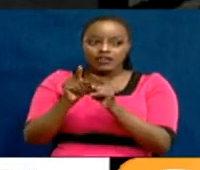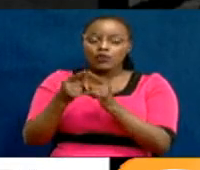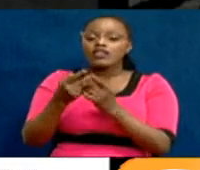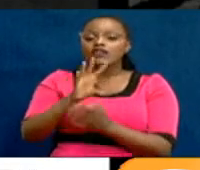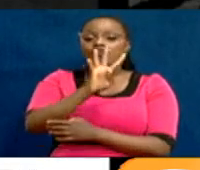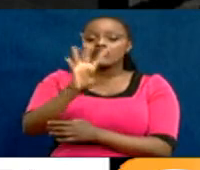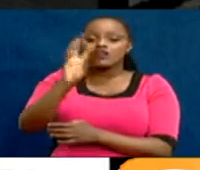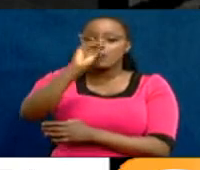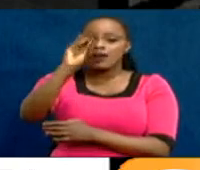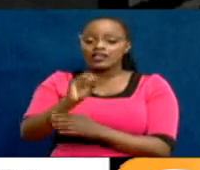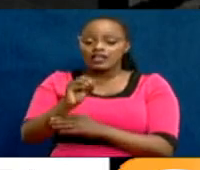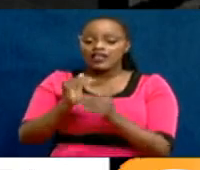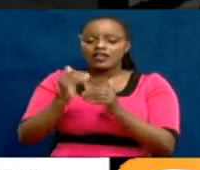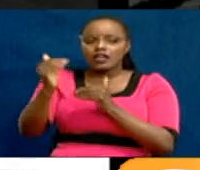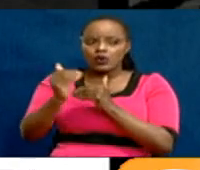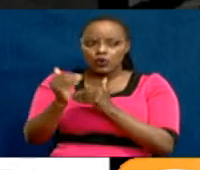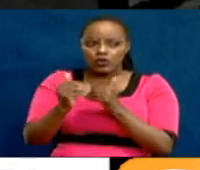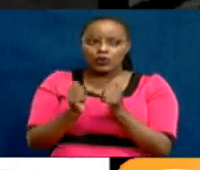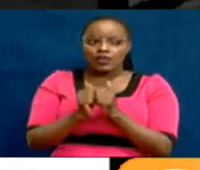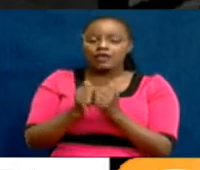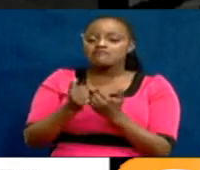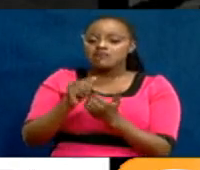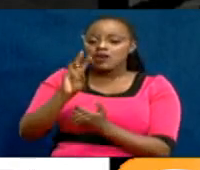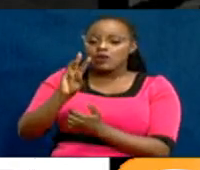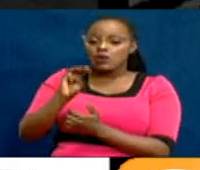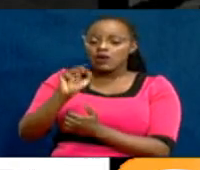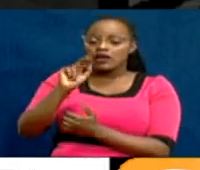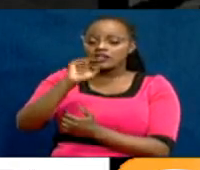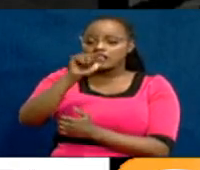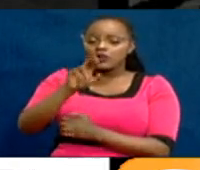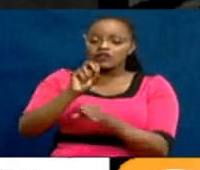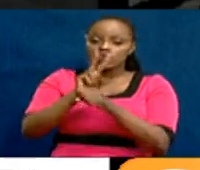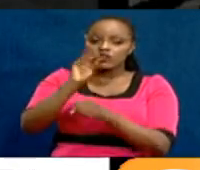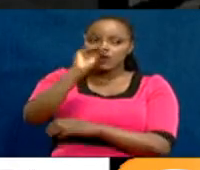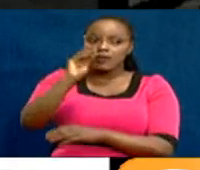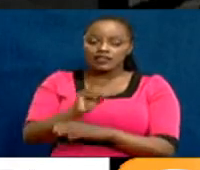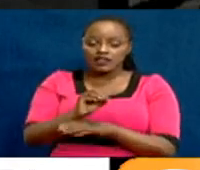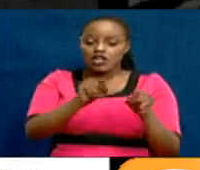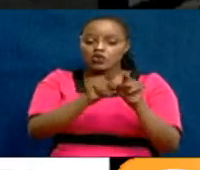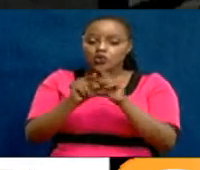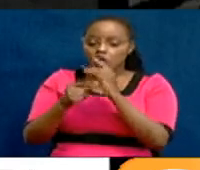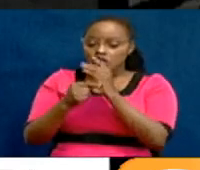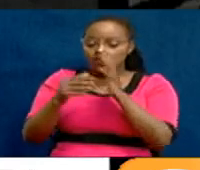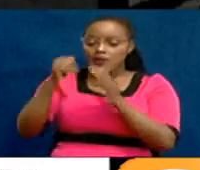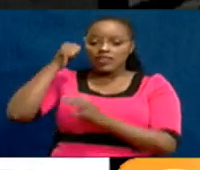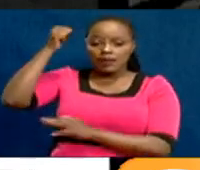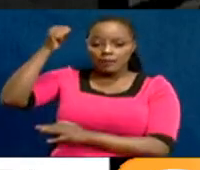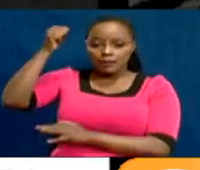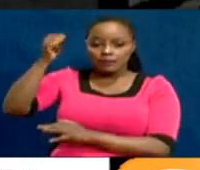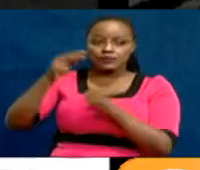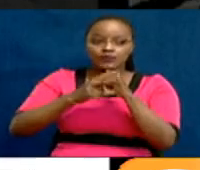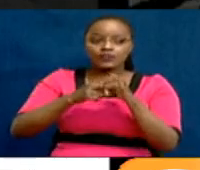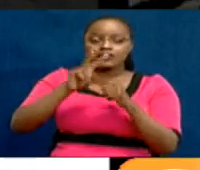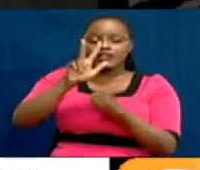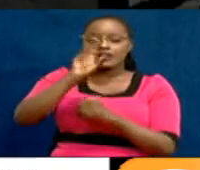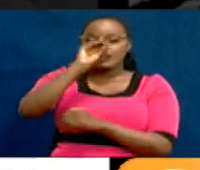kwa 44% na kufuatwa kwa karibu na Margaret Wanjiru aliye na 12%. Kando na umaarufu wa kisiasa, 73%